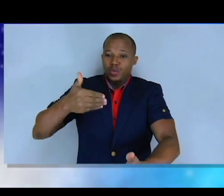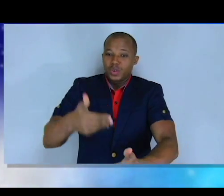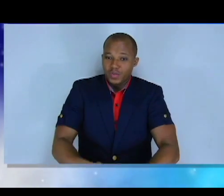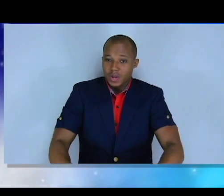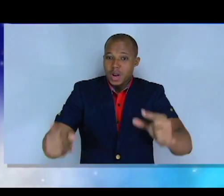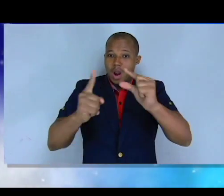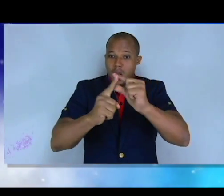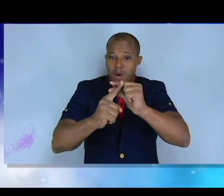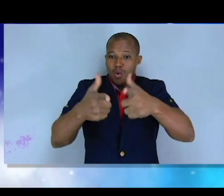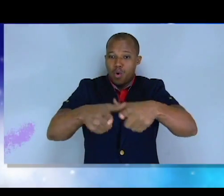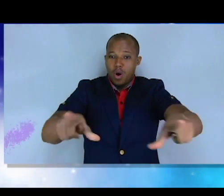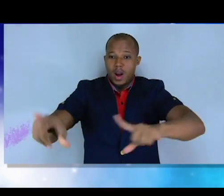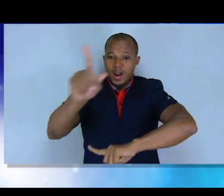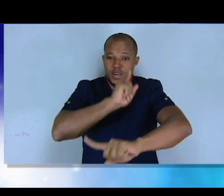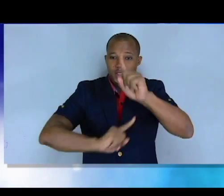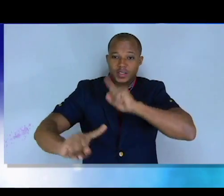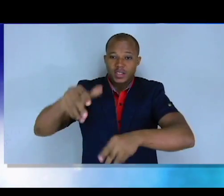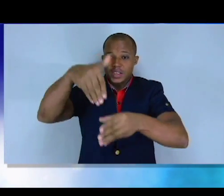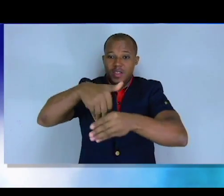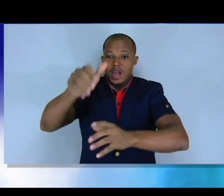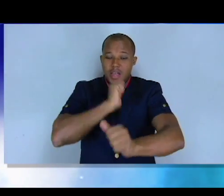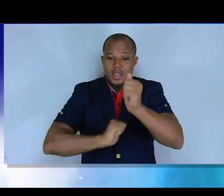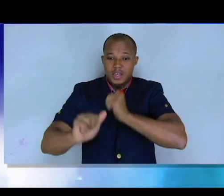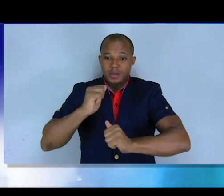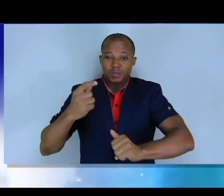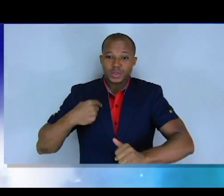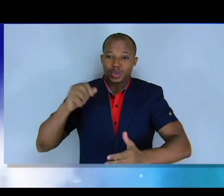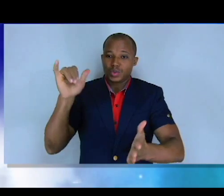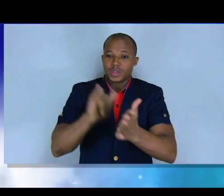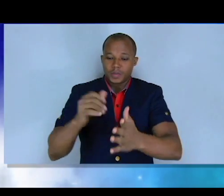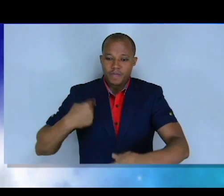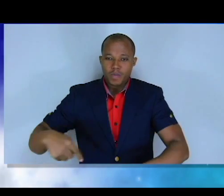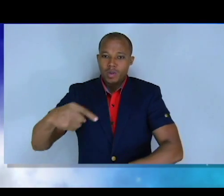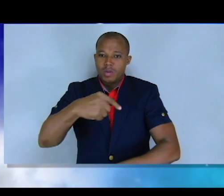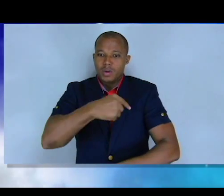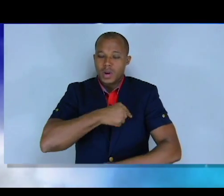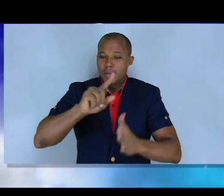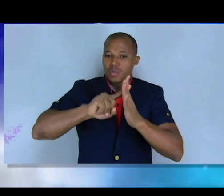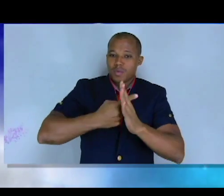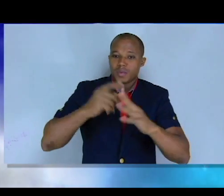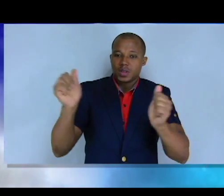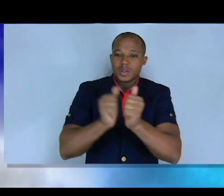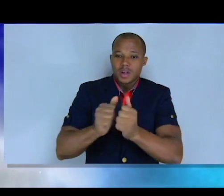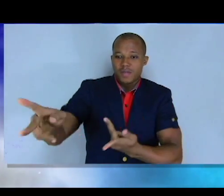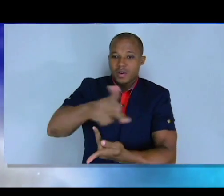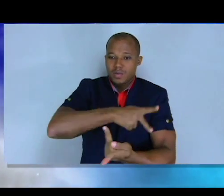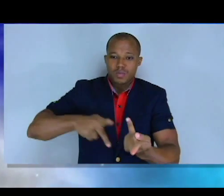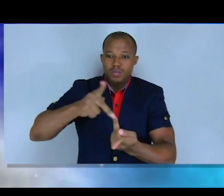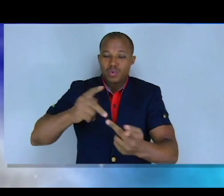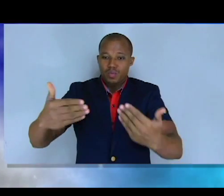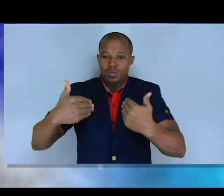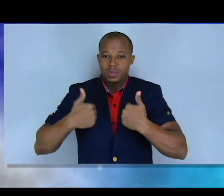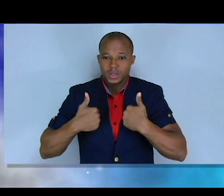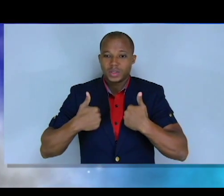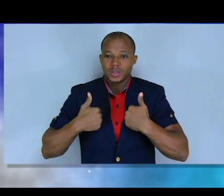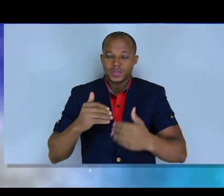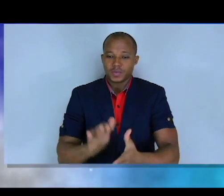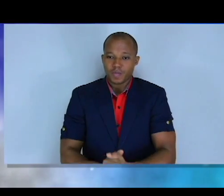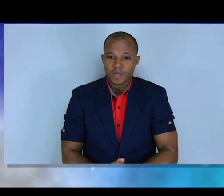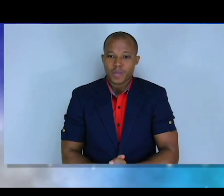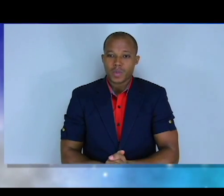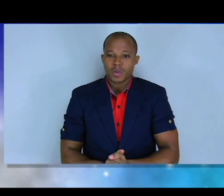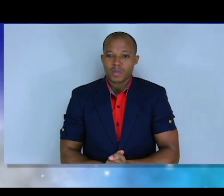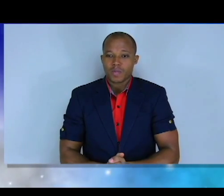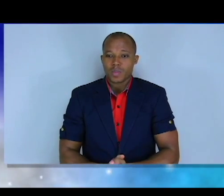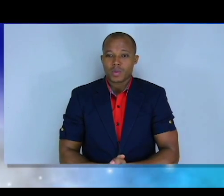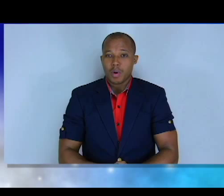Nou rive nan rubrik Mon Langue Signe pou emisyon sa. Nap komanse apran ansanm pronon posesif. Pronon sa